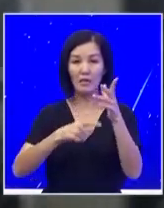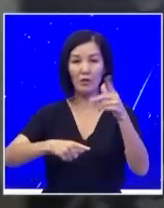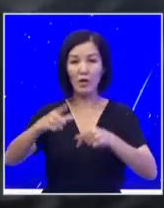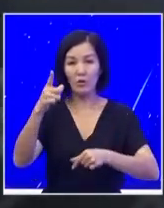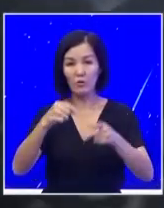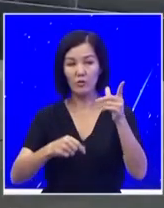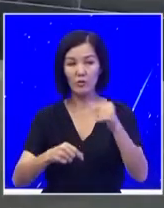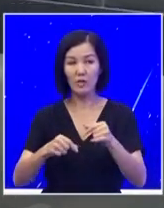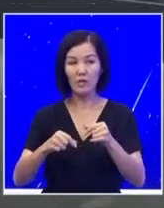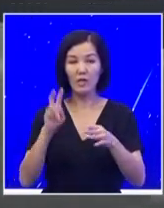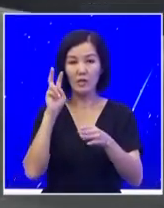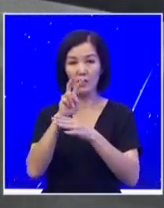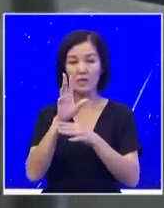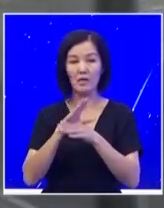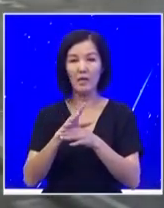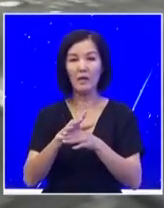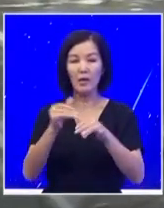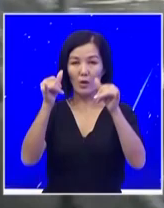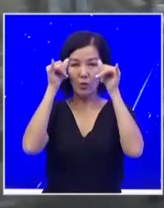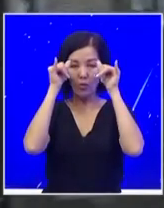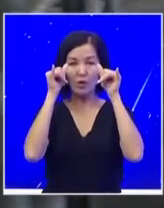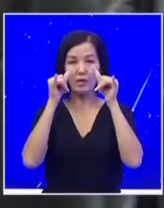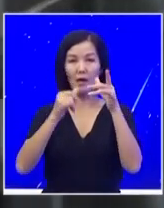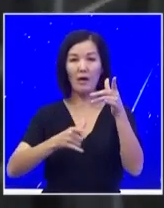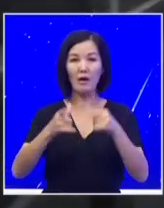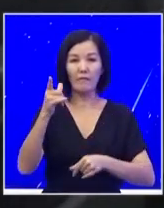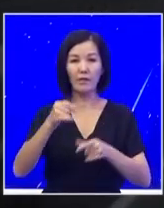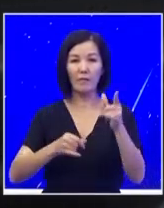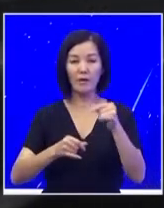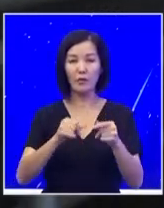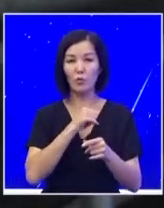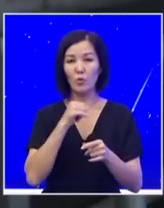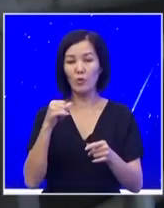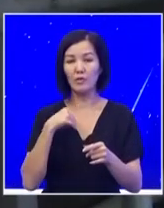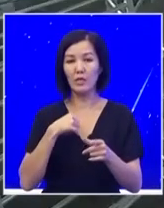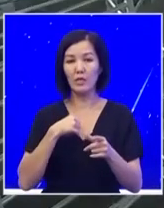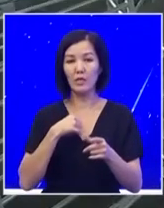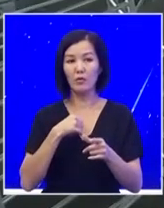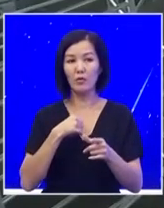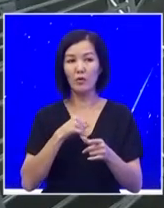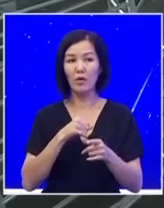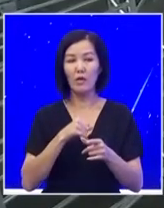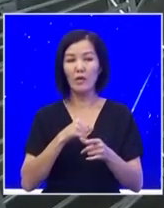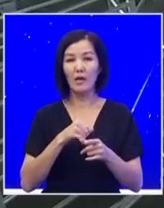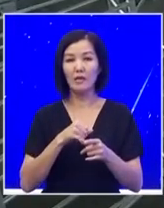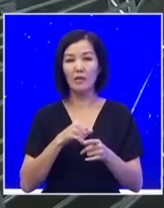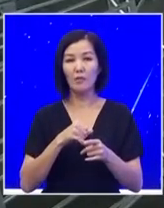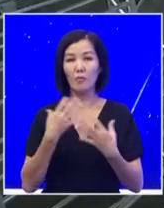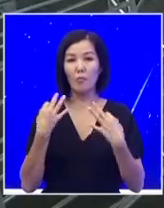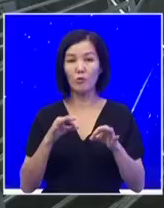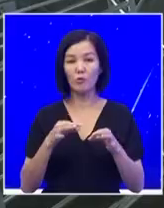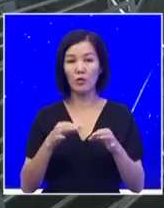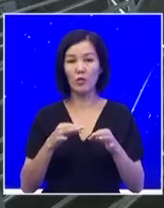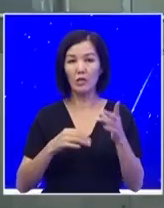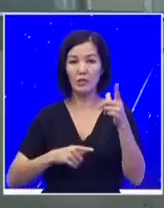қарай келіп кіреді. Қорадағы сиырларды автоматты аппаратқа ешкім айдап апармайды. Сауын сиырлар мұнда байланбай бос жүреді.